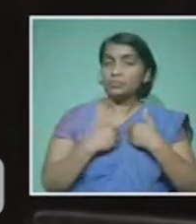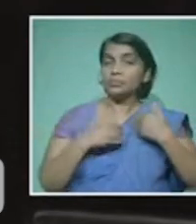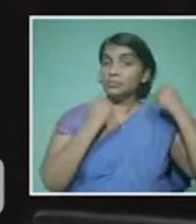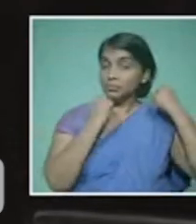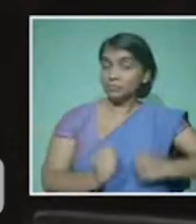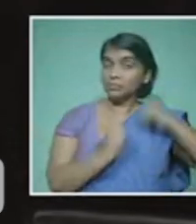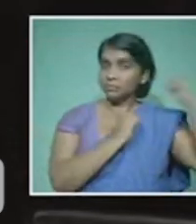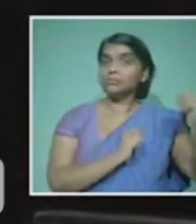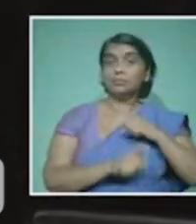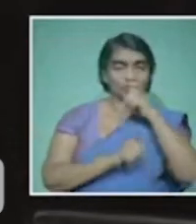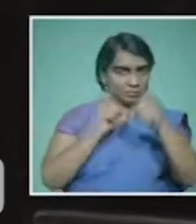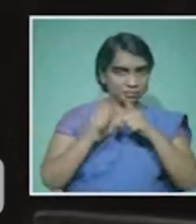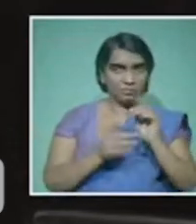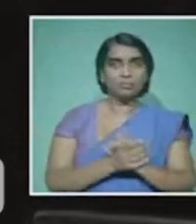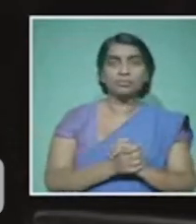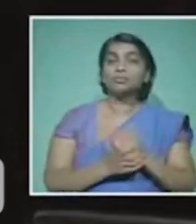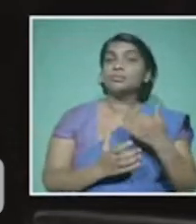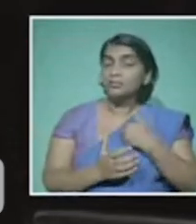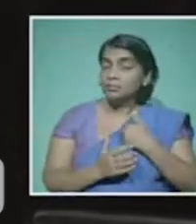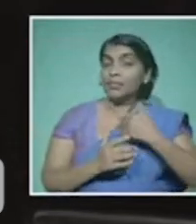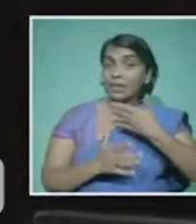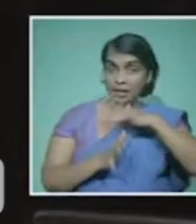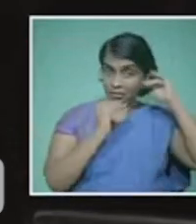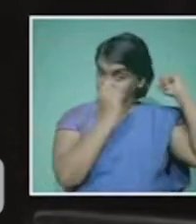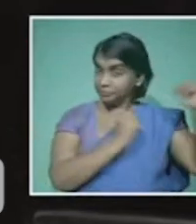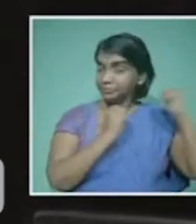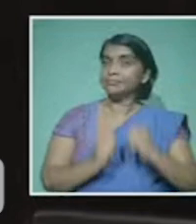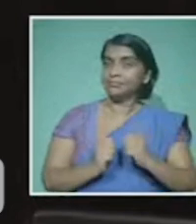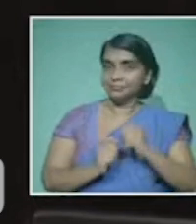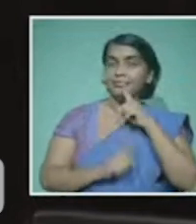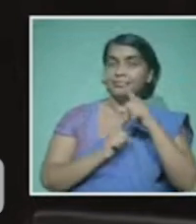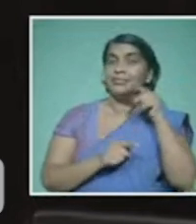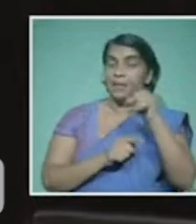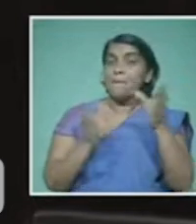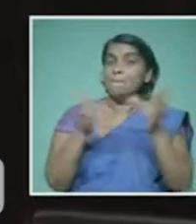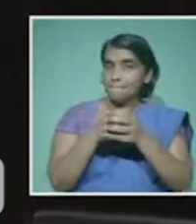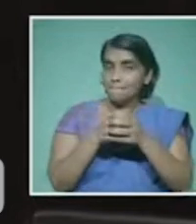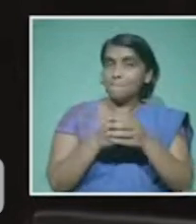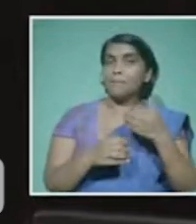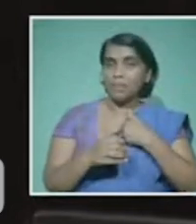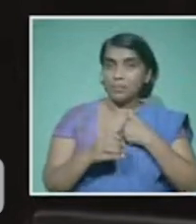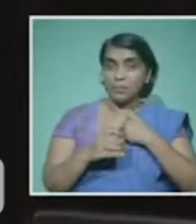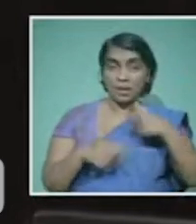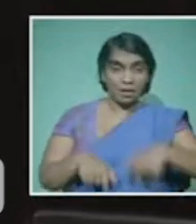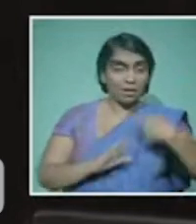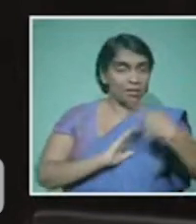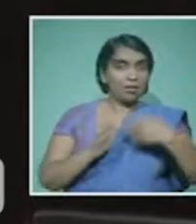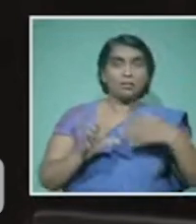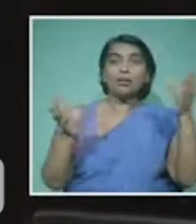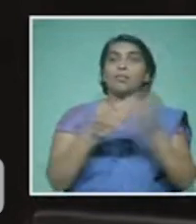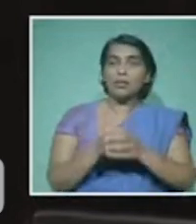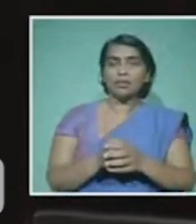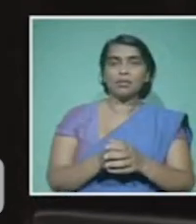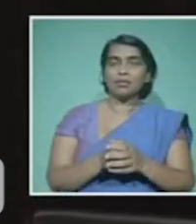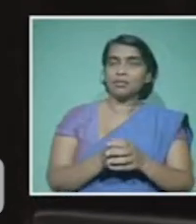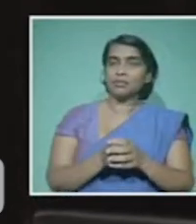கதா கரணுவா நாம் மகே புறவசிகம கன கதா கரணுவா நாம் ஒய பக்ஷய மாம புறவசியக் நெமே நாம் ஒய பக்ஷய நல்